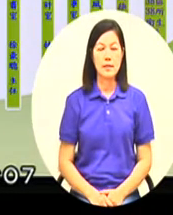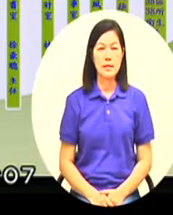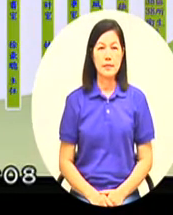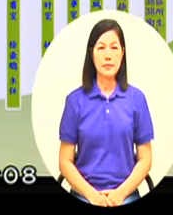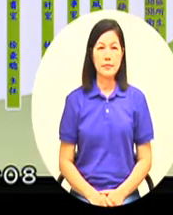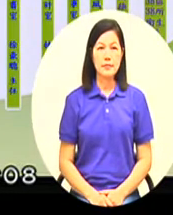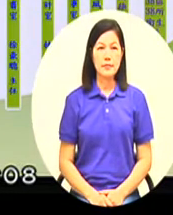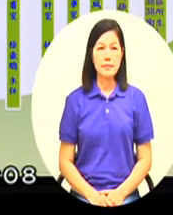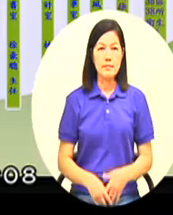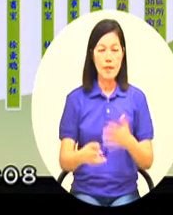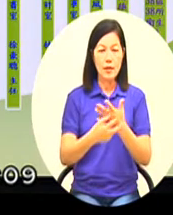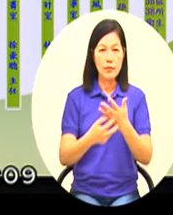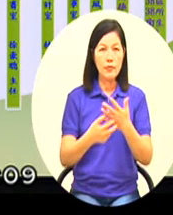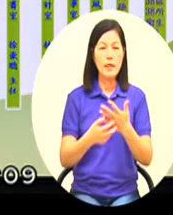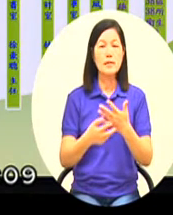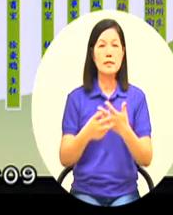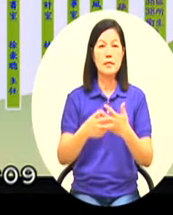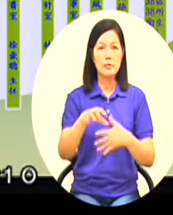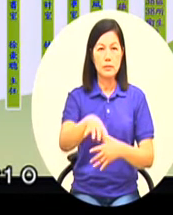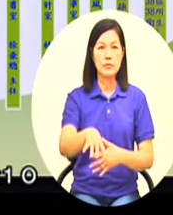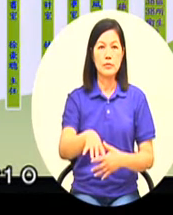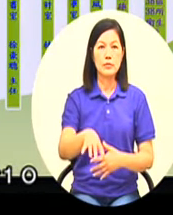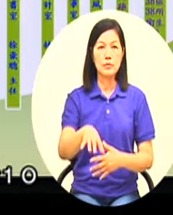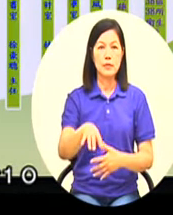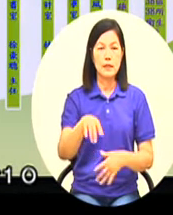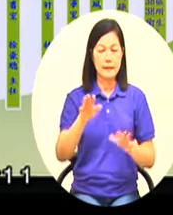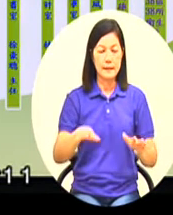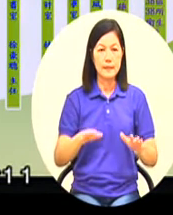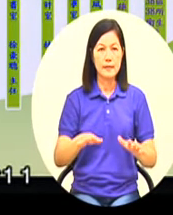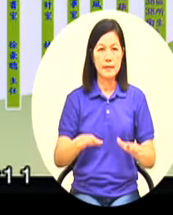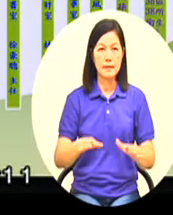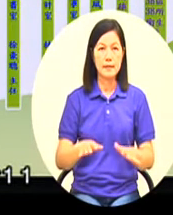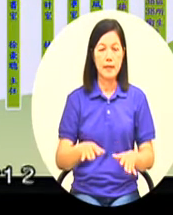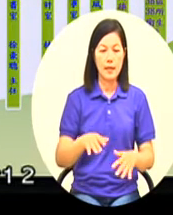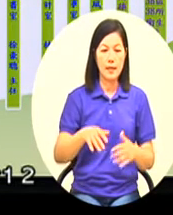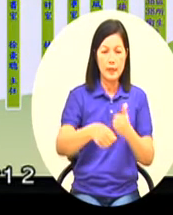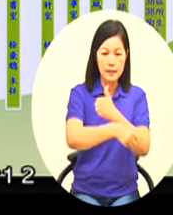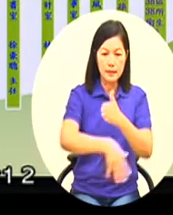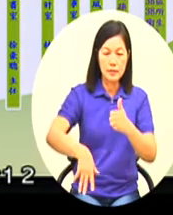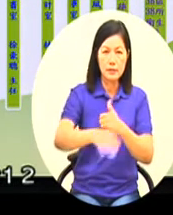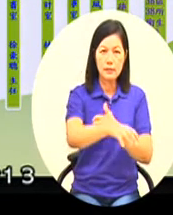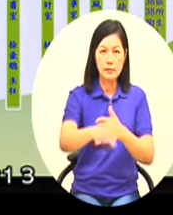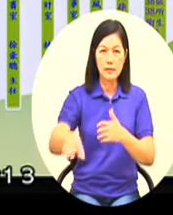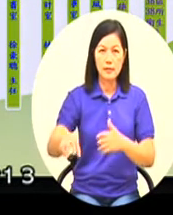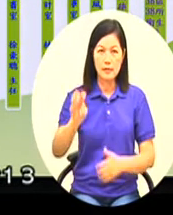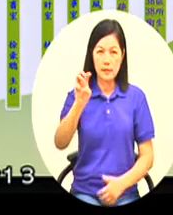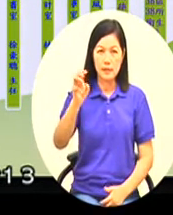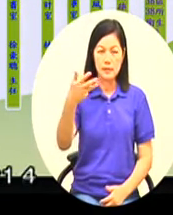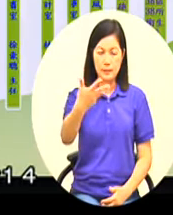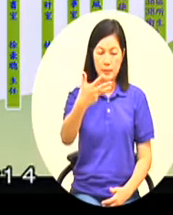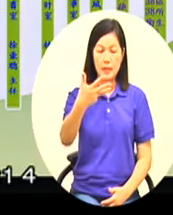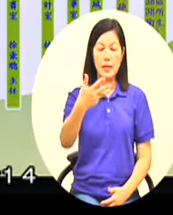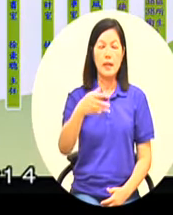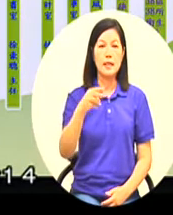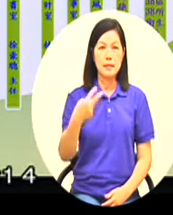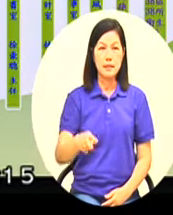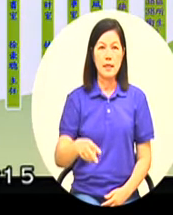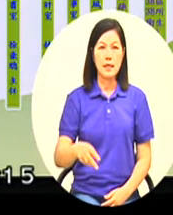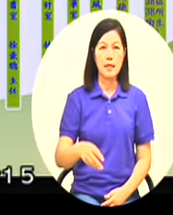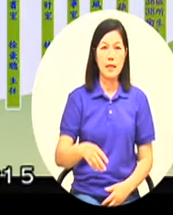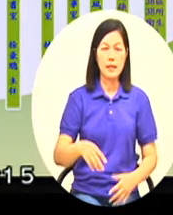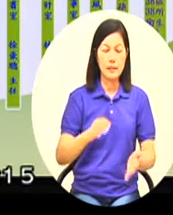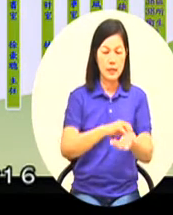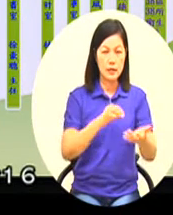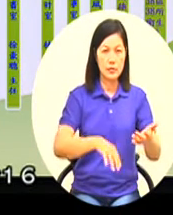我们的卫生局部分，目前我们有除了各业务单位以外，我们有38所卫生所，并且有9家医院，其